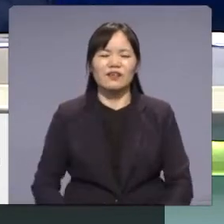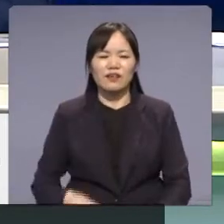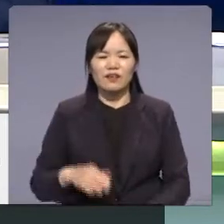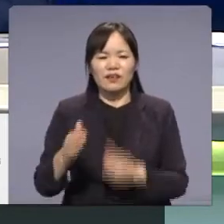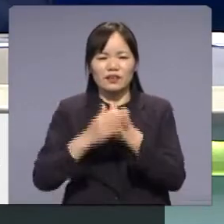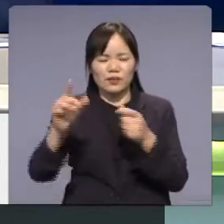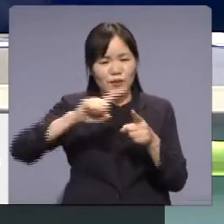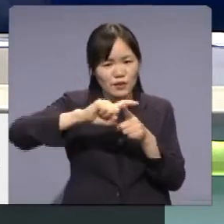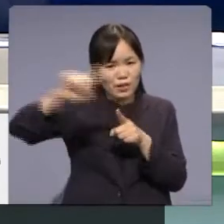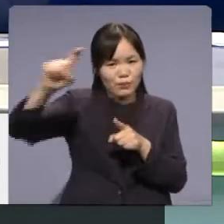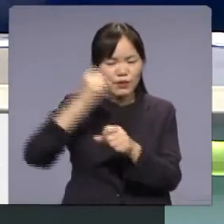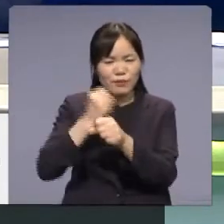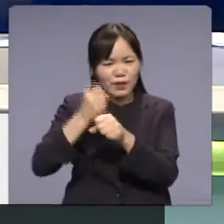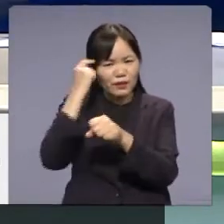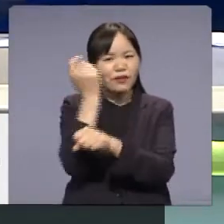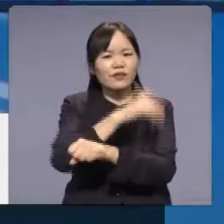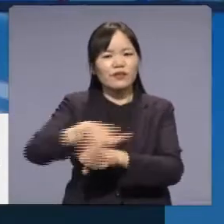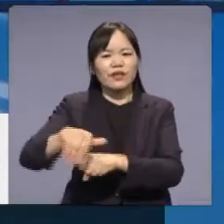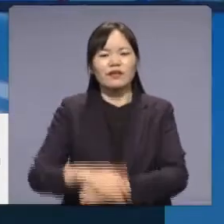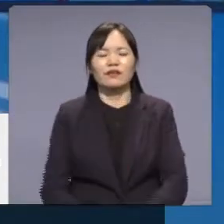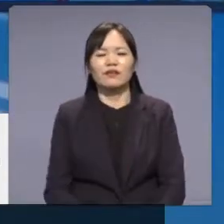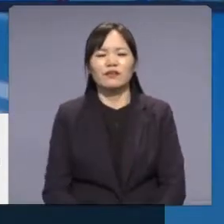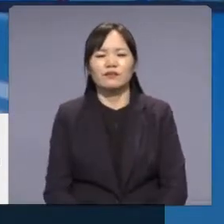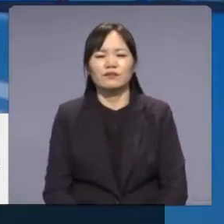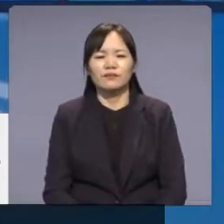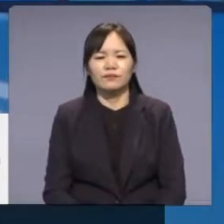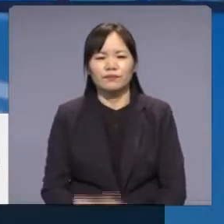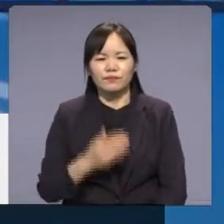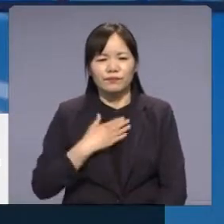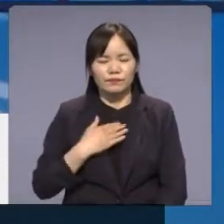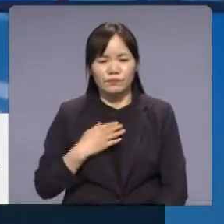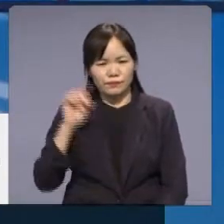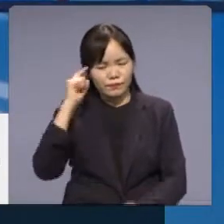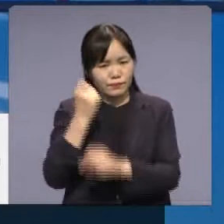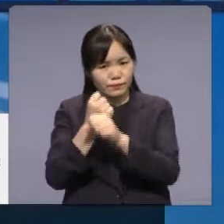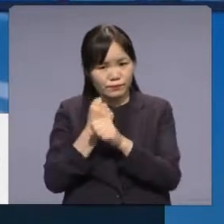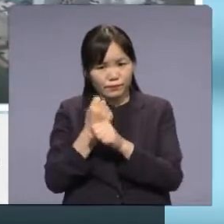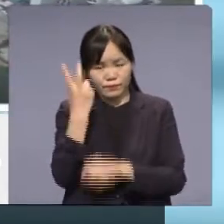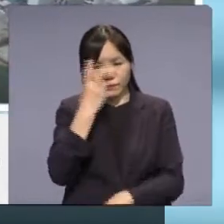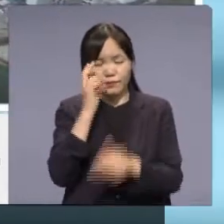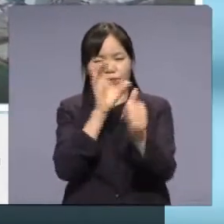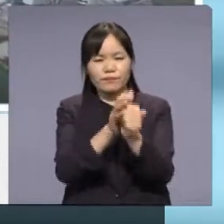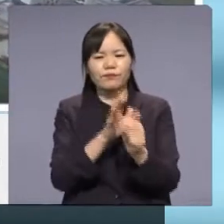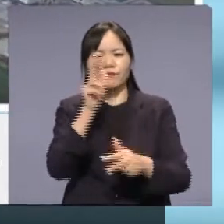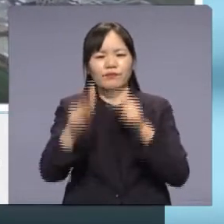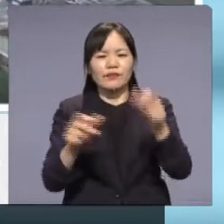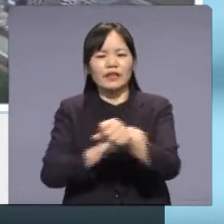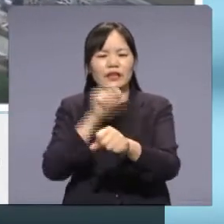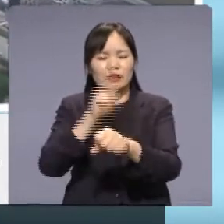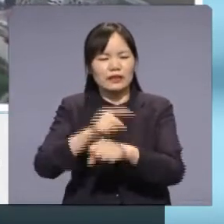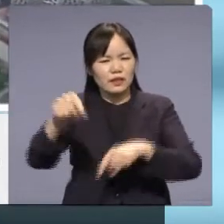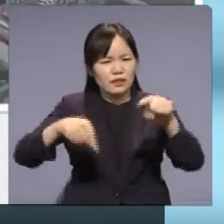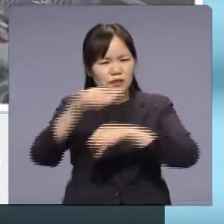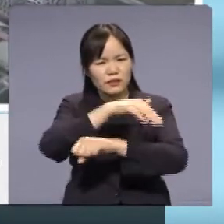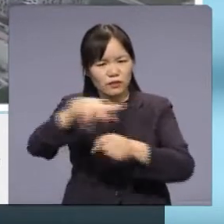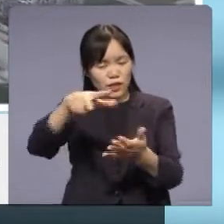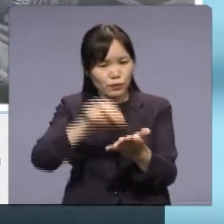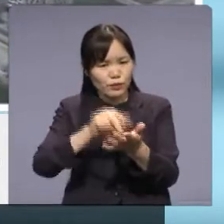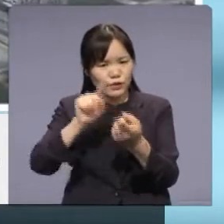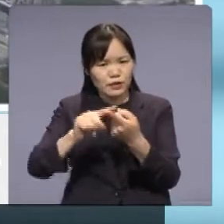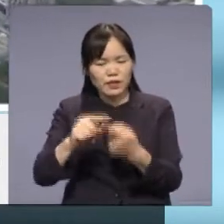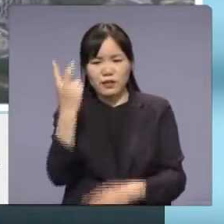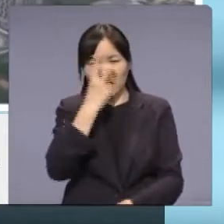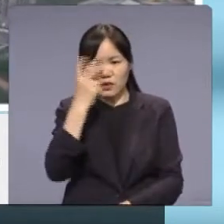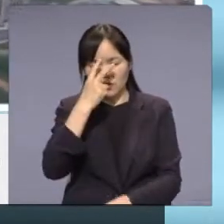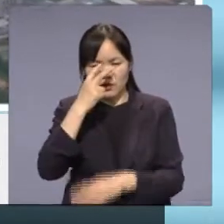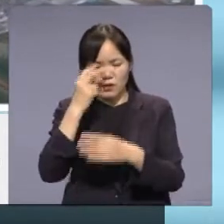케이블카를 만들려고 그러고요. 지금 제가 이제 연구 용역을 해서. 사업 특성 및 정책 이슈에 대한 연구 영역은 완료된